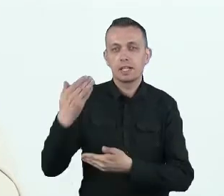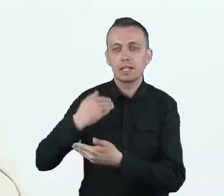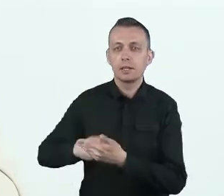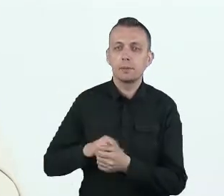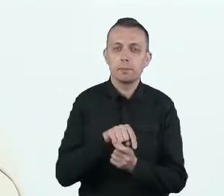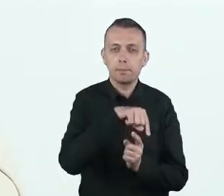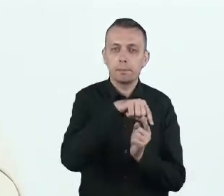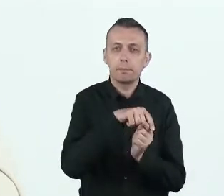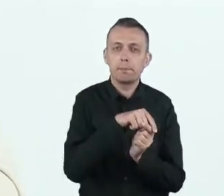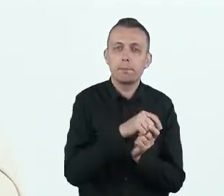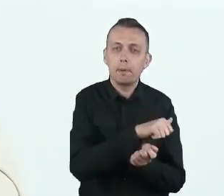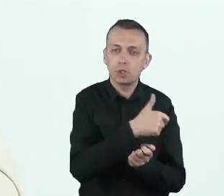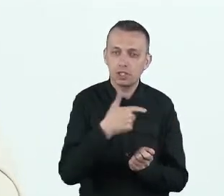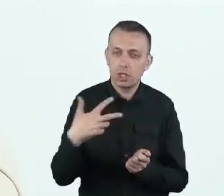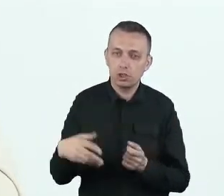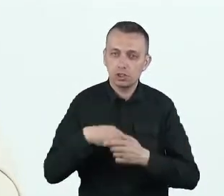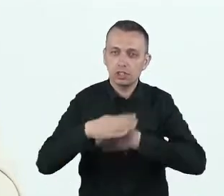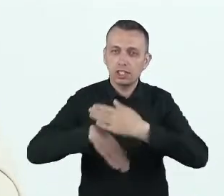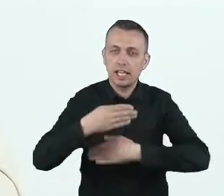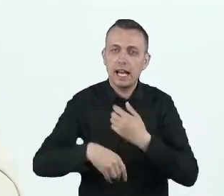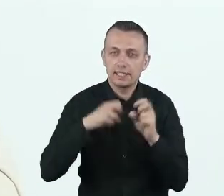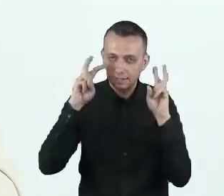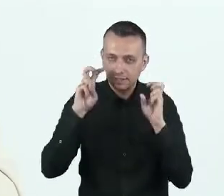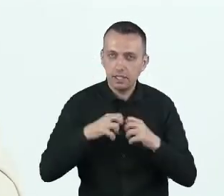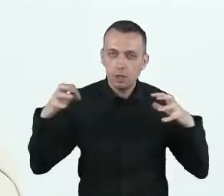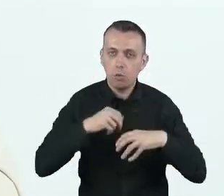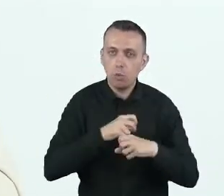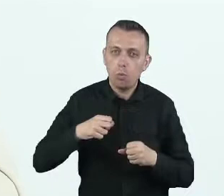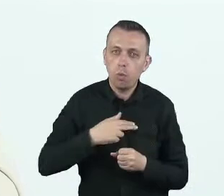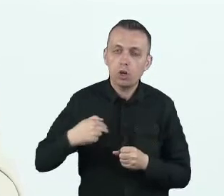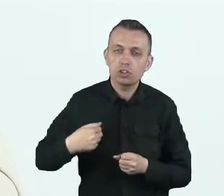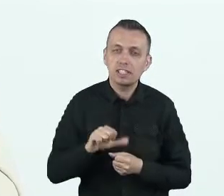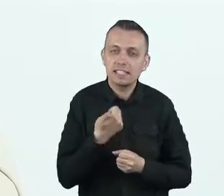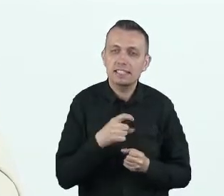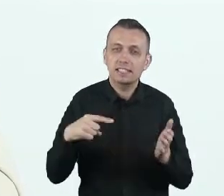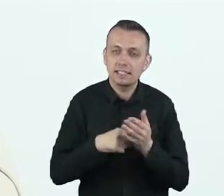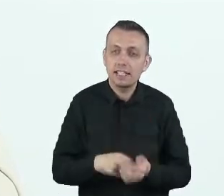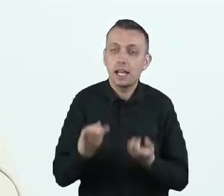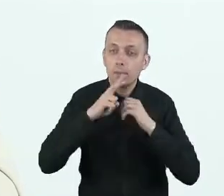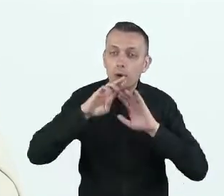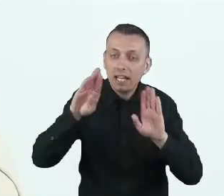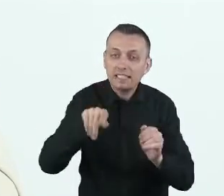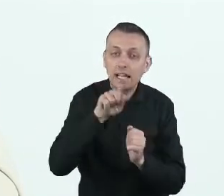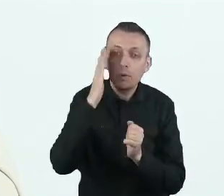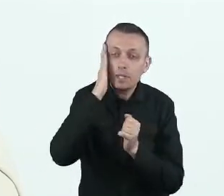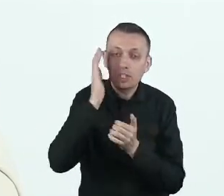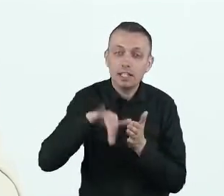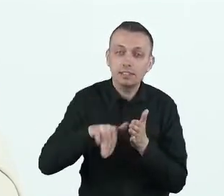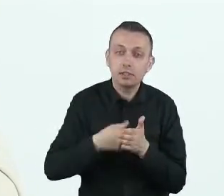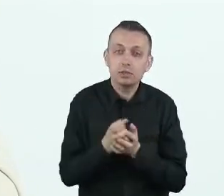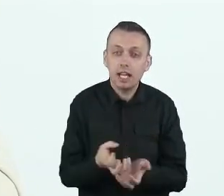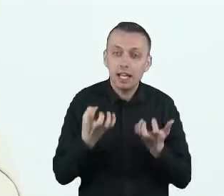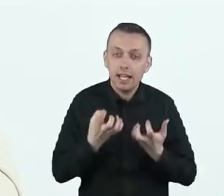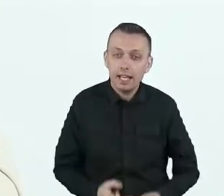Poprzednie odsłony akcji Łączy nas jeden cel udowodniły, że mieszkańcy Kutna chętnie wspierają osoby, które potrzebują pomocy. W maju ruszy